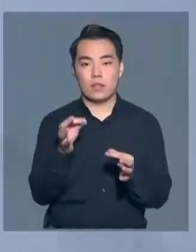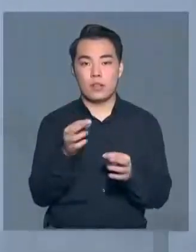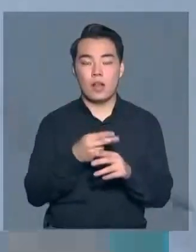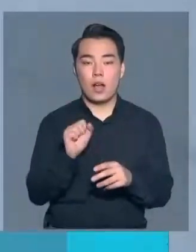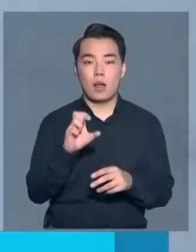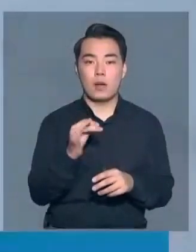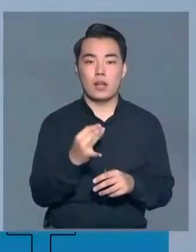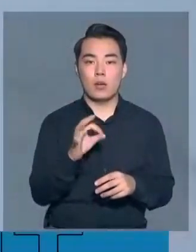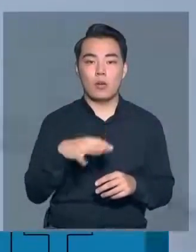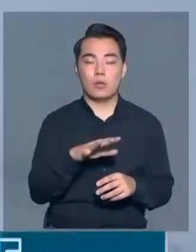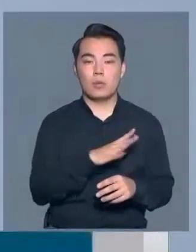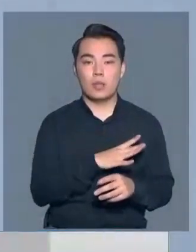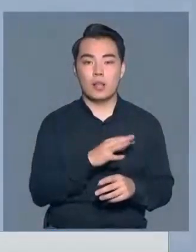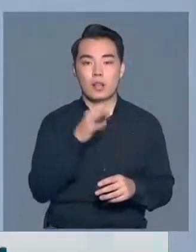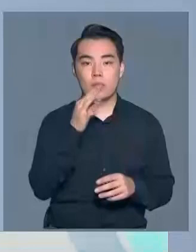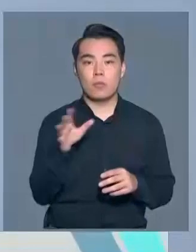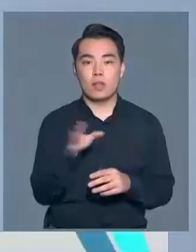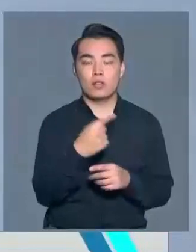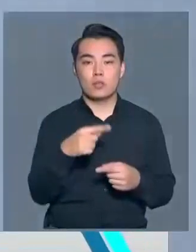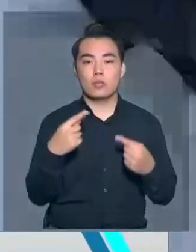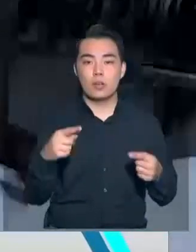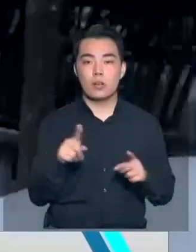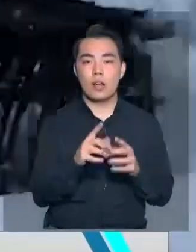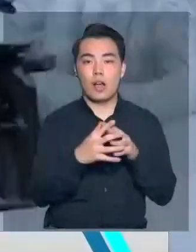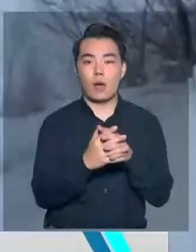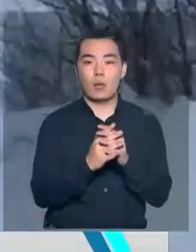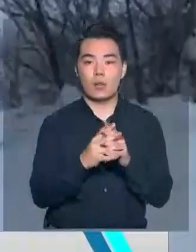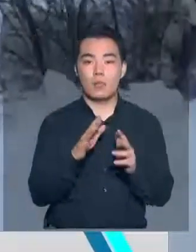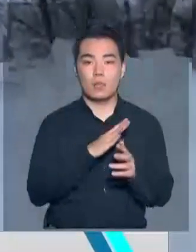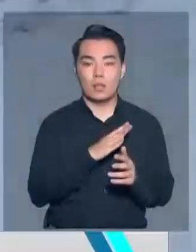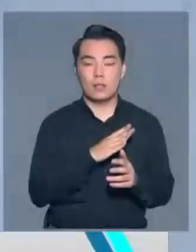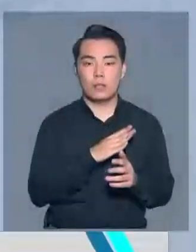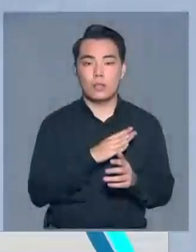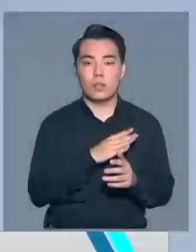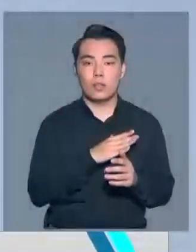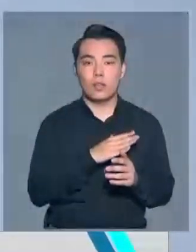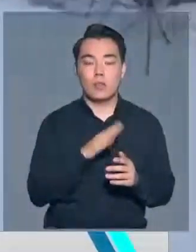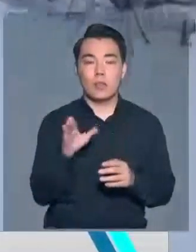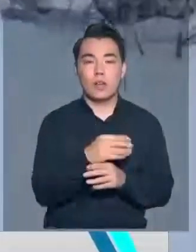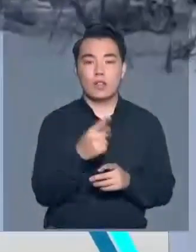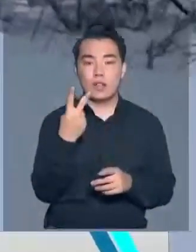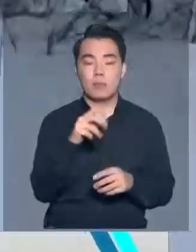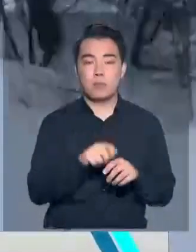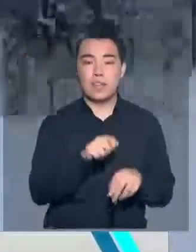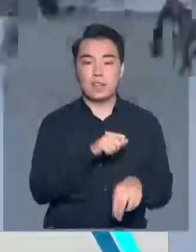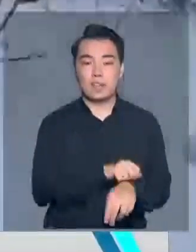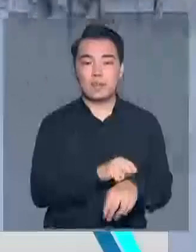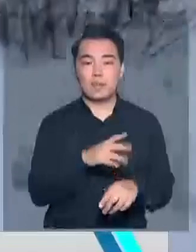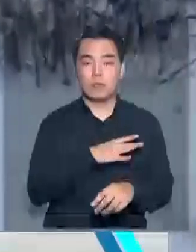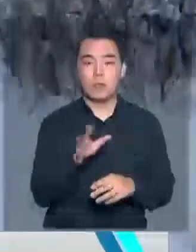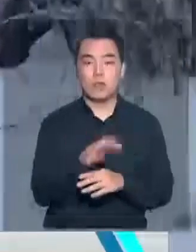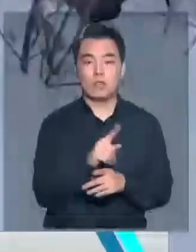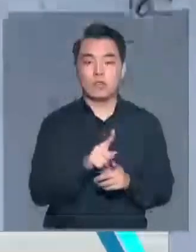Абай облысының Ұржар, Барадулиха аудандарындағы бірнеше ауылдар қар құрсауында қалды. Биіктігі 2 метрден асатын ағылпа елді